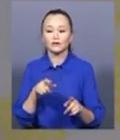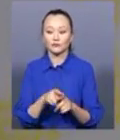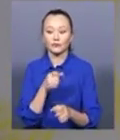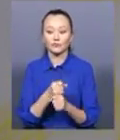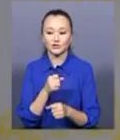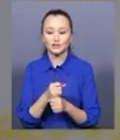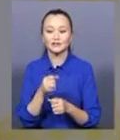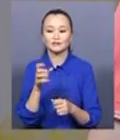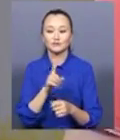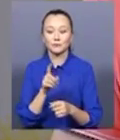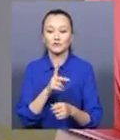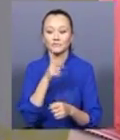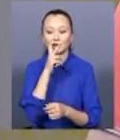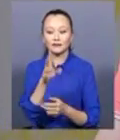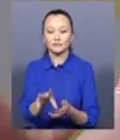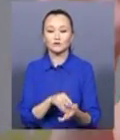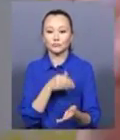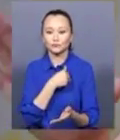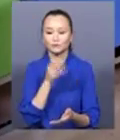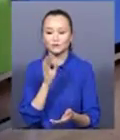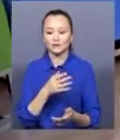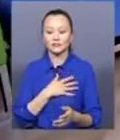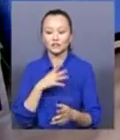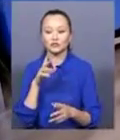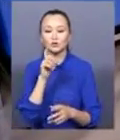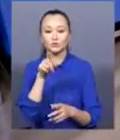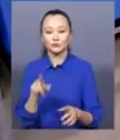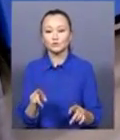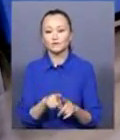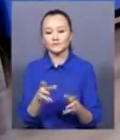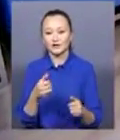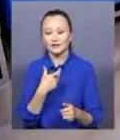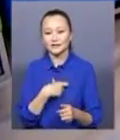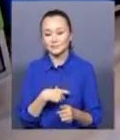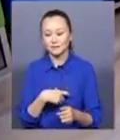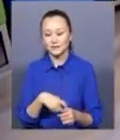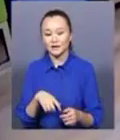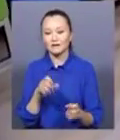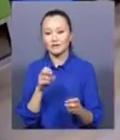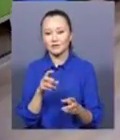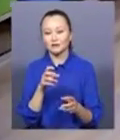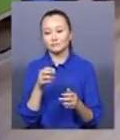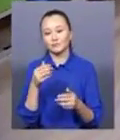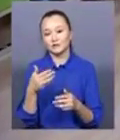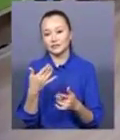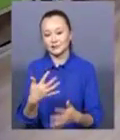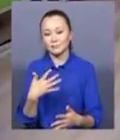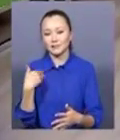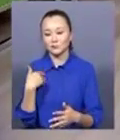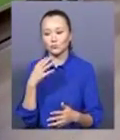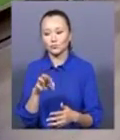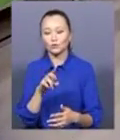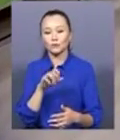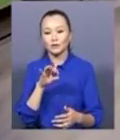хочется делать эти упражнения, чтобы выглядеть точно так же. Я надеюсь, наши телезрители взяли себе как минимум несколько полезных советов от